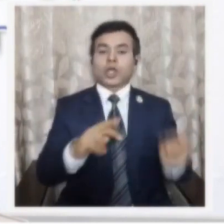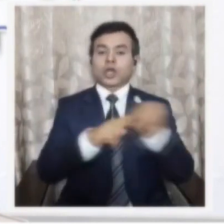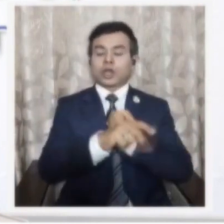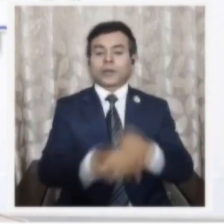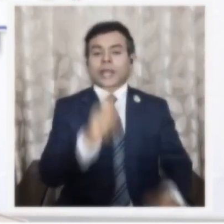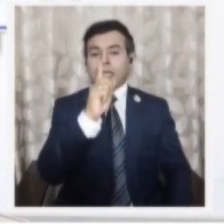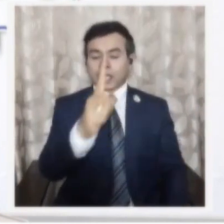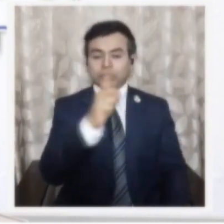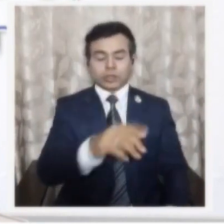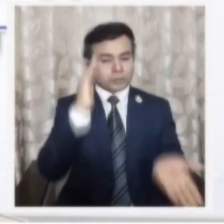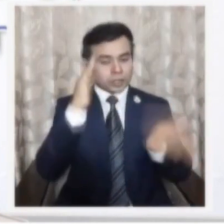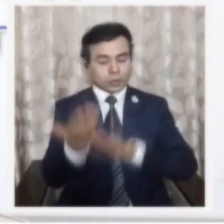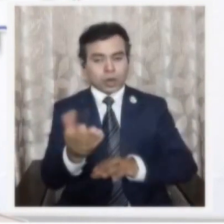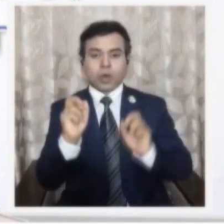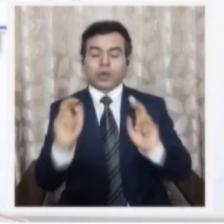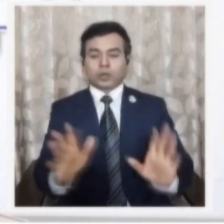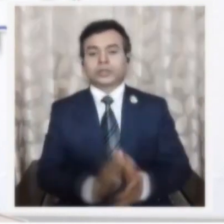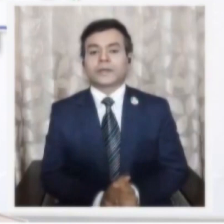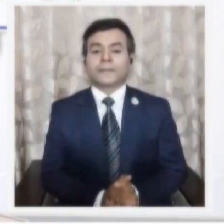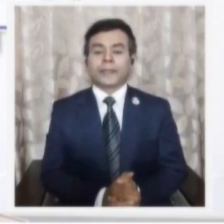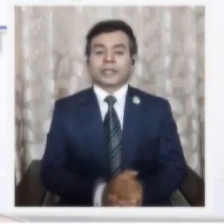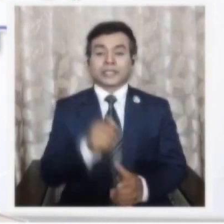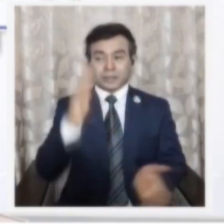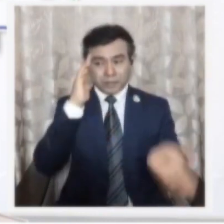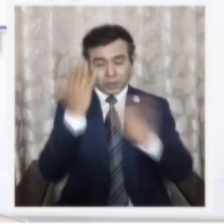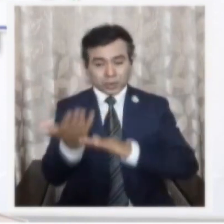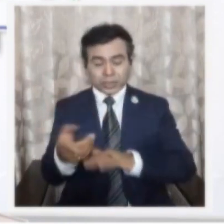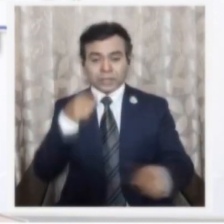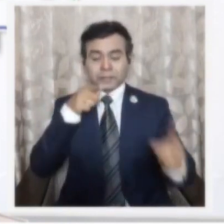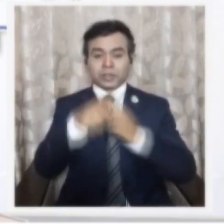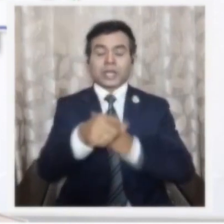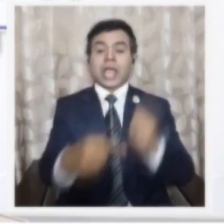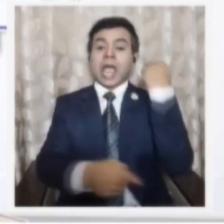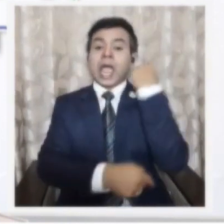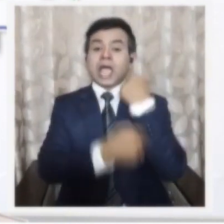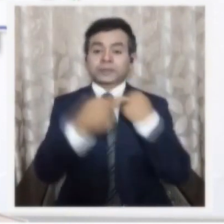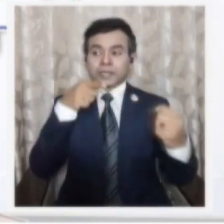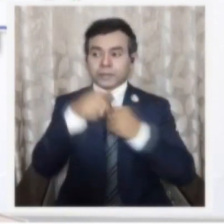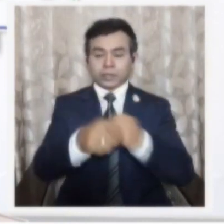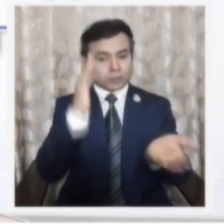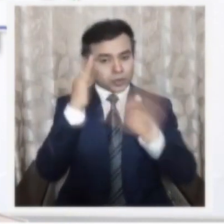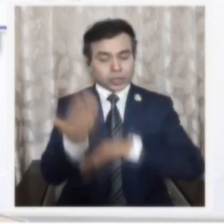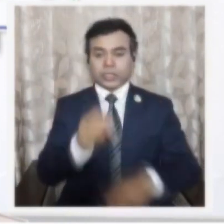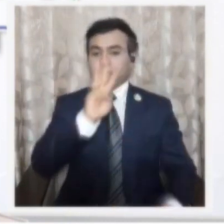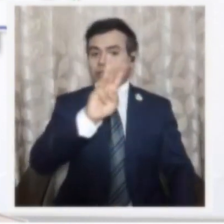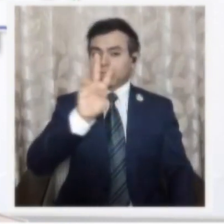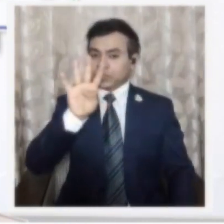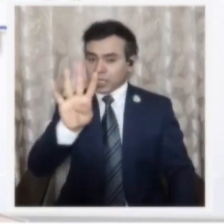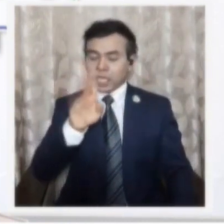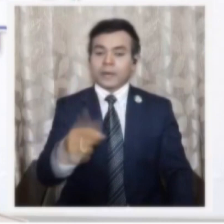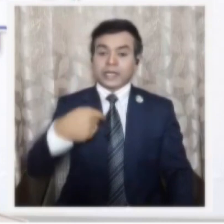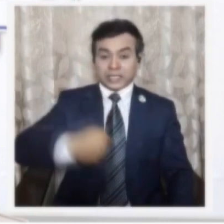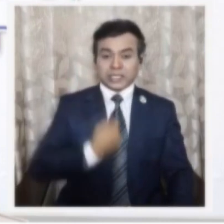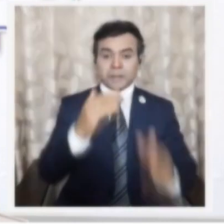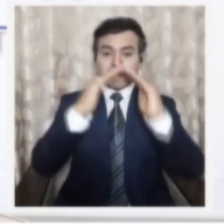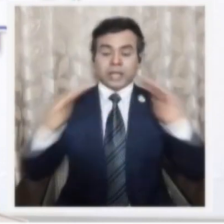জন, খুলনা 7 জন, বরিশাল 1 জন, ময়মনসিংহ 3 জন এবং রংপুর বিভাগে 1 জন মৃত্যুবরণ করেছেন। যারা মৃত্যুবরণ